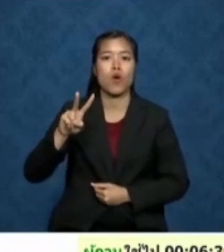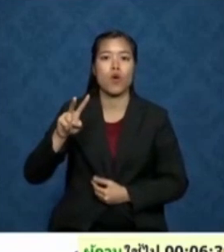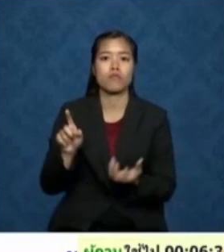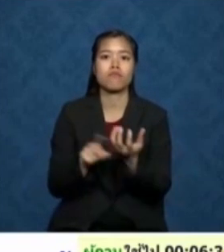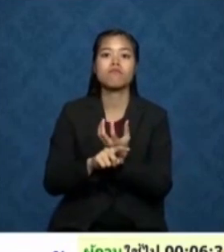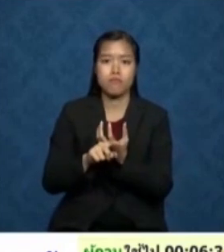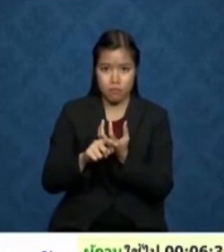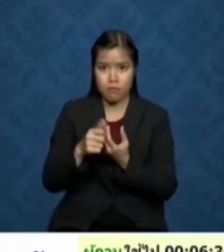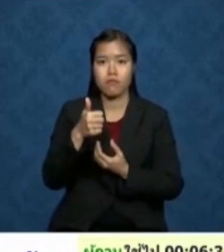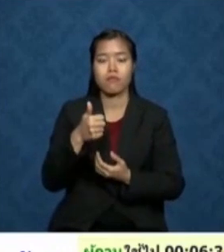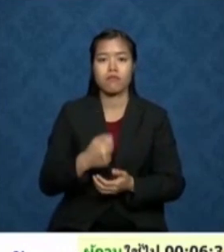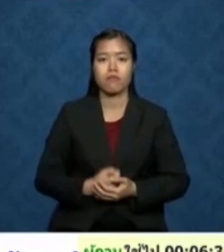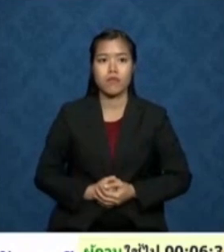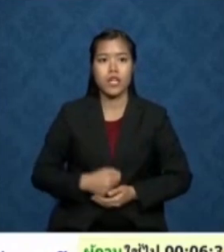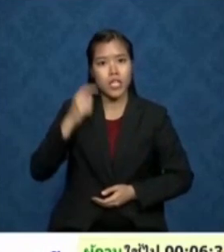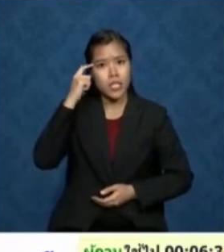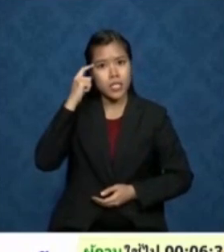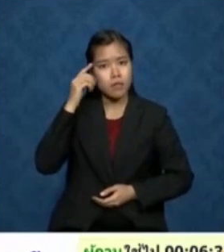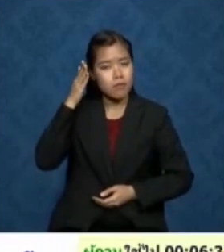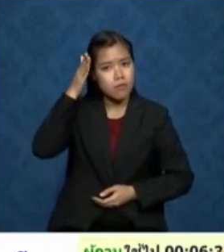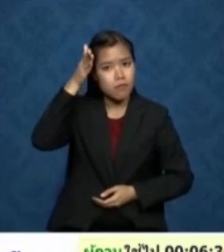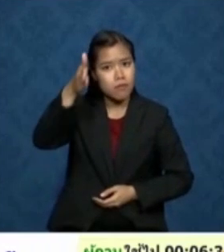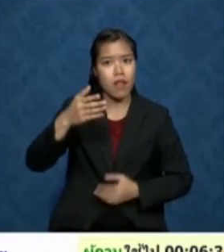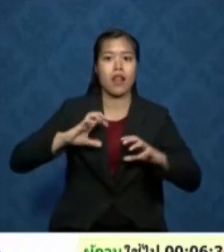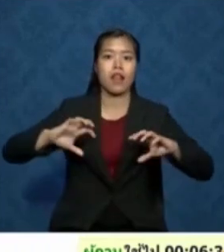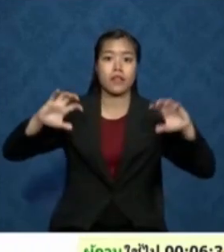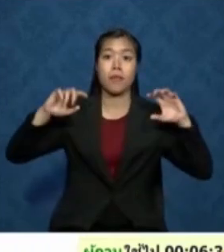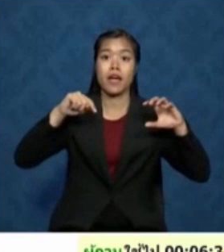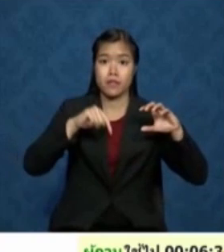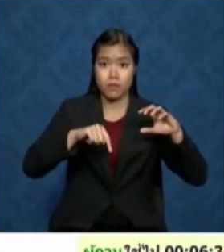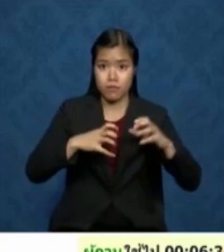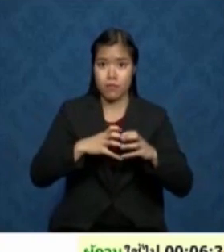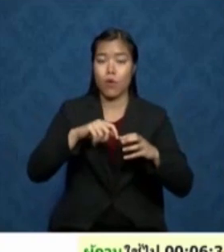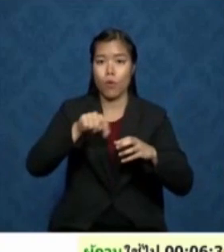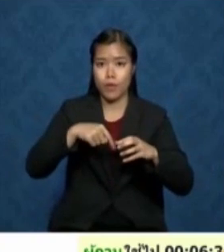วหวังว่ารัฐบาลชุนี้จะทำให้ราคาเข้าเปลือก